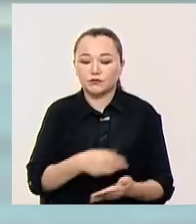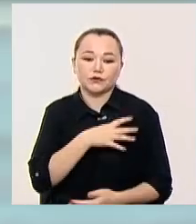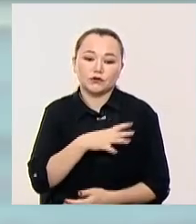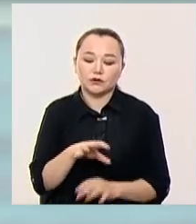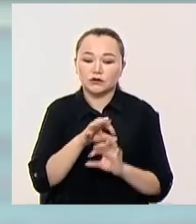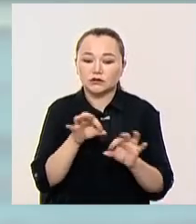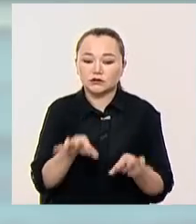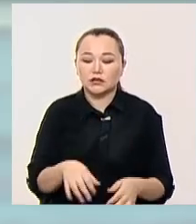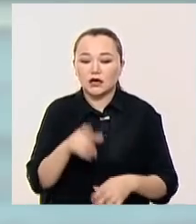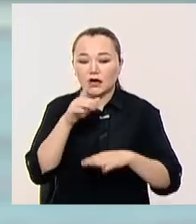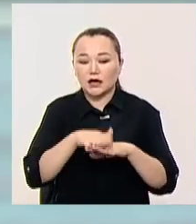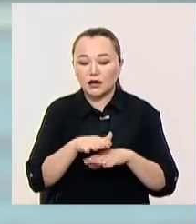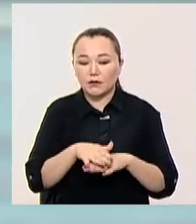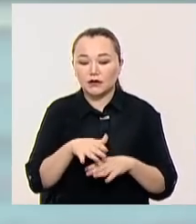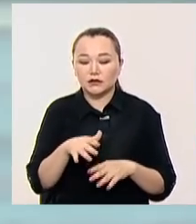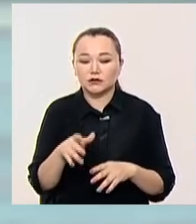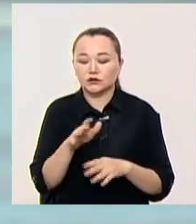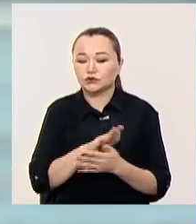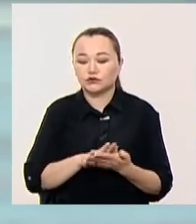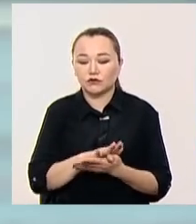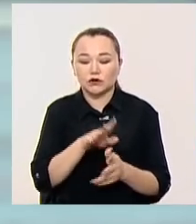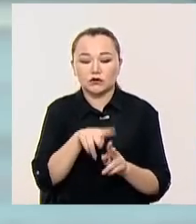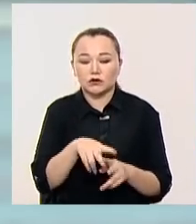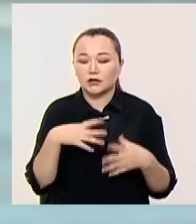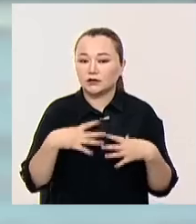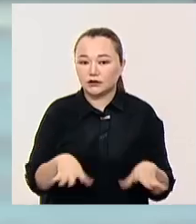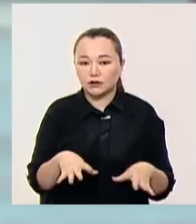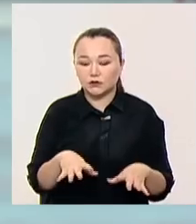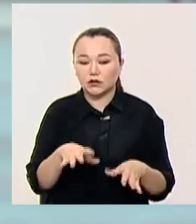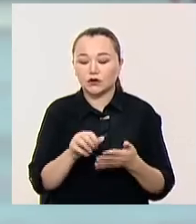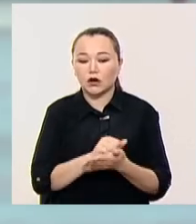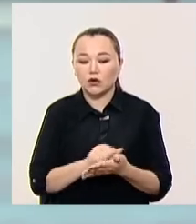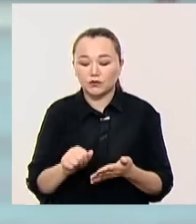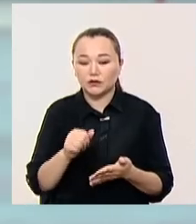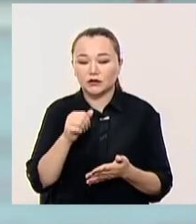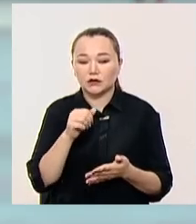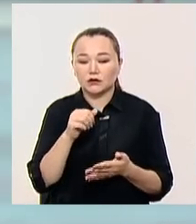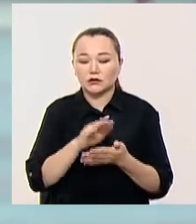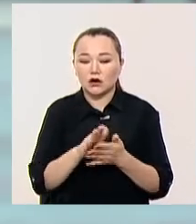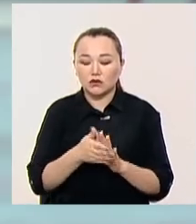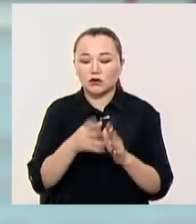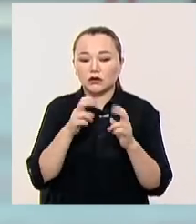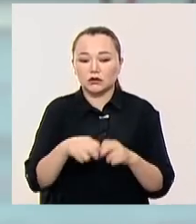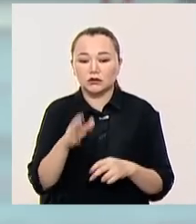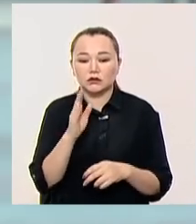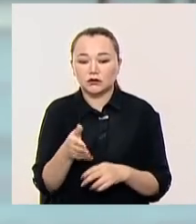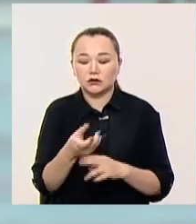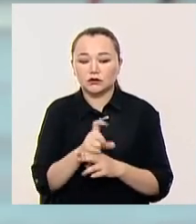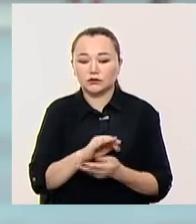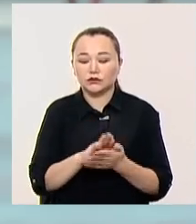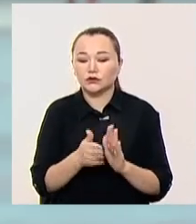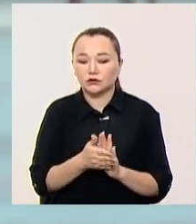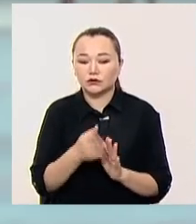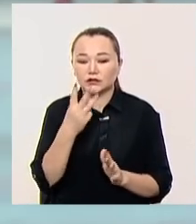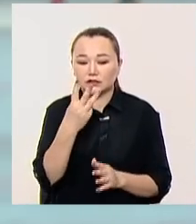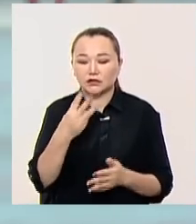айтады. Акимат оны ешкімге алдатқан жоқ. Ол құжаттарды қарасаңыз, договорларды қарасаңыз, ол договорда үш